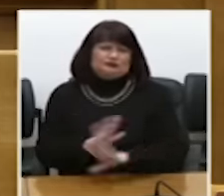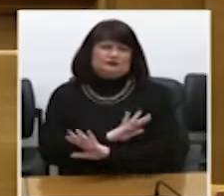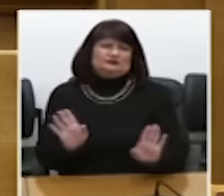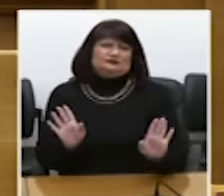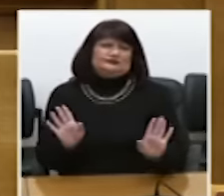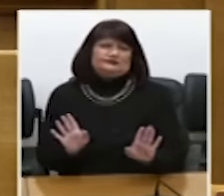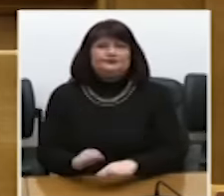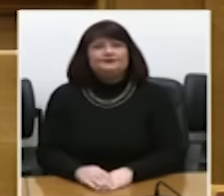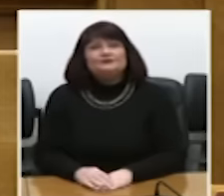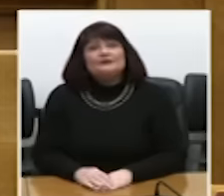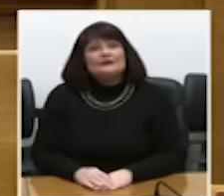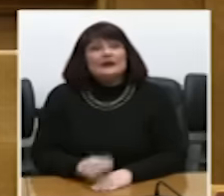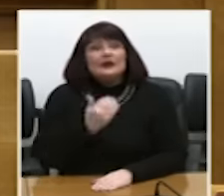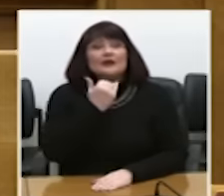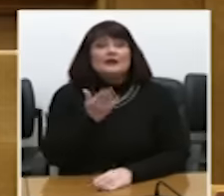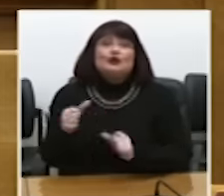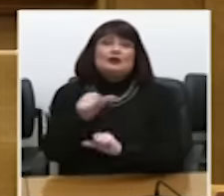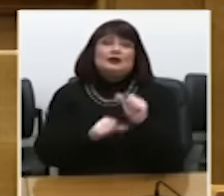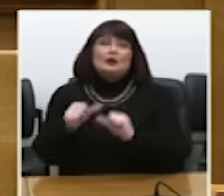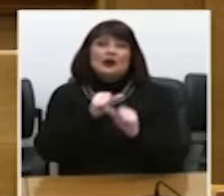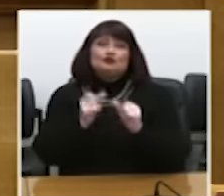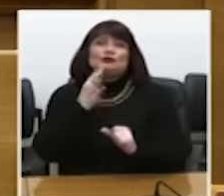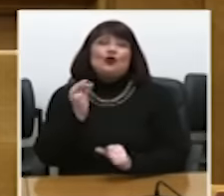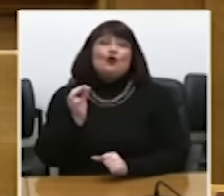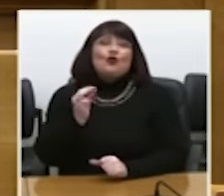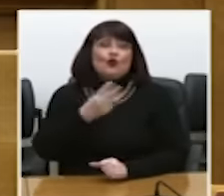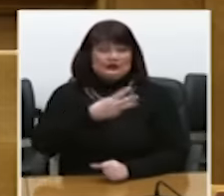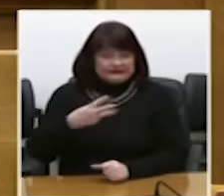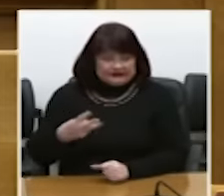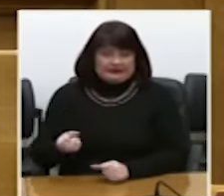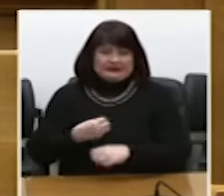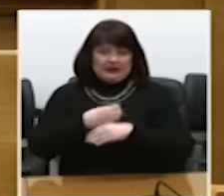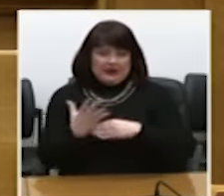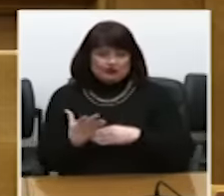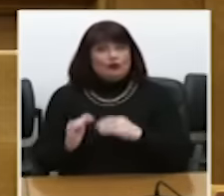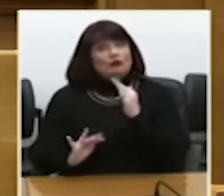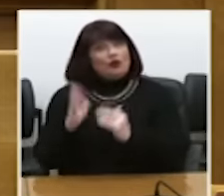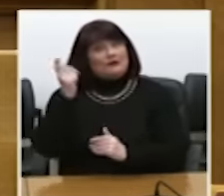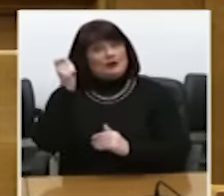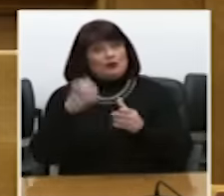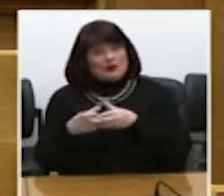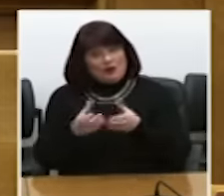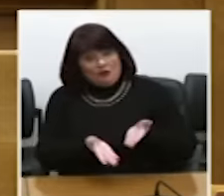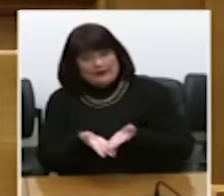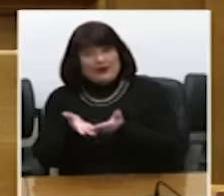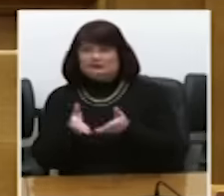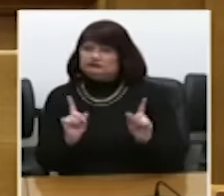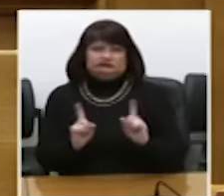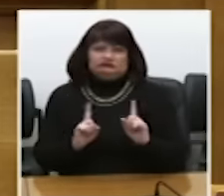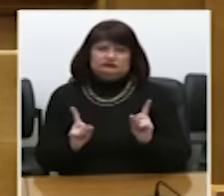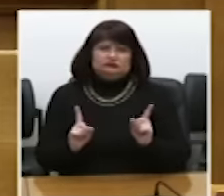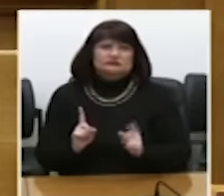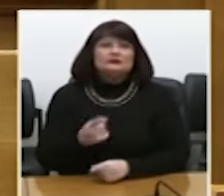δεν αλλάζει επειδή θα το στηρίξουν δήθεν προοδευτικά κόμματα. Είναι επίσης σαφές ότι ποντάρεται στη μέθοδο